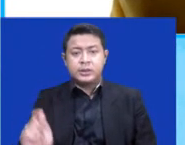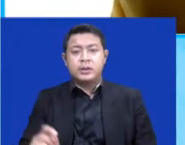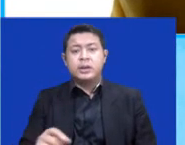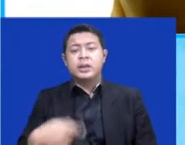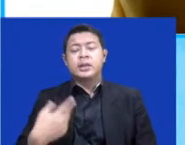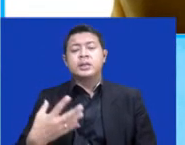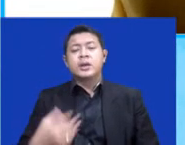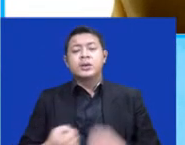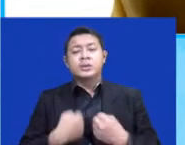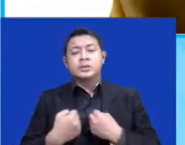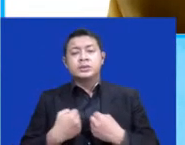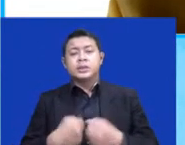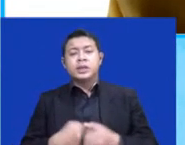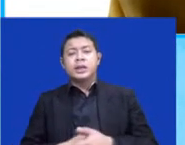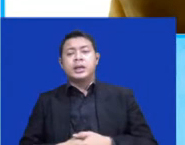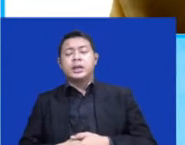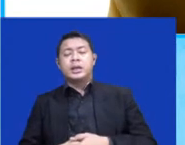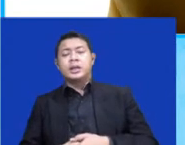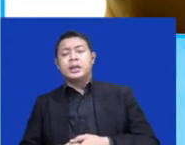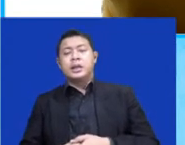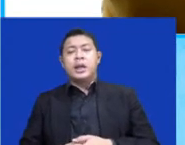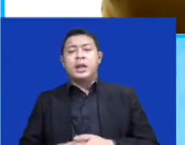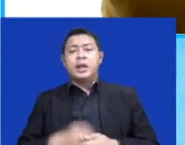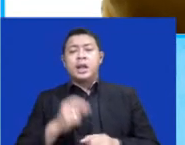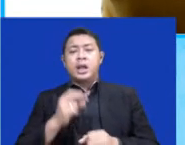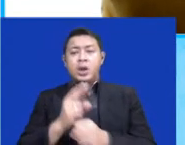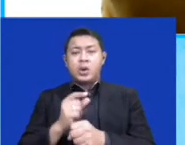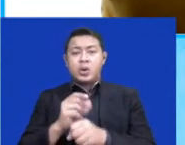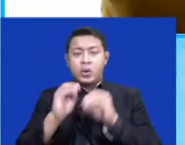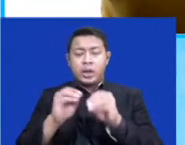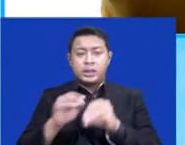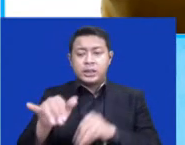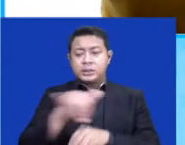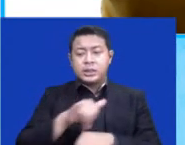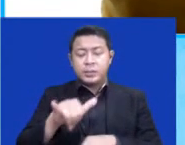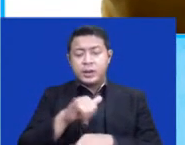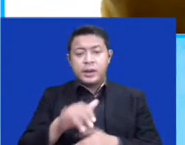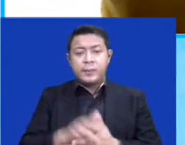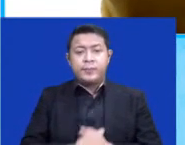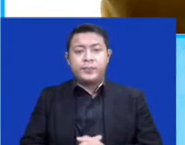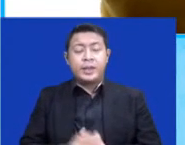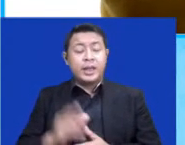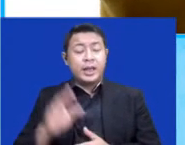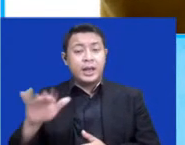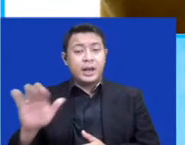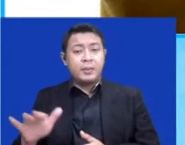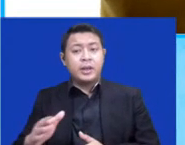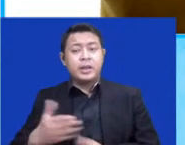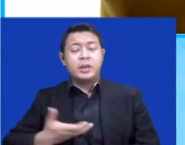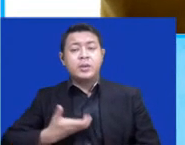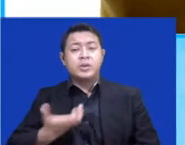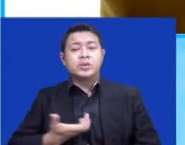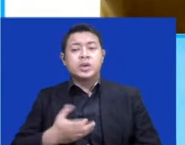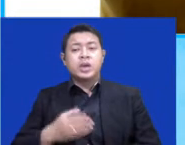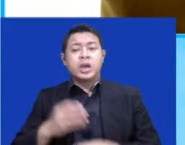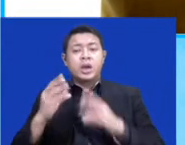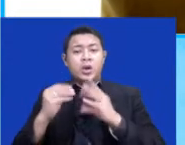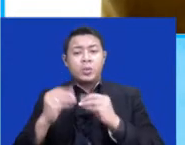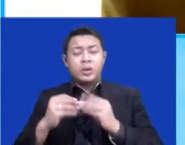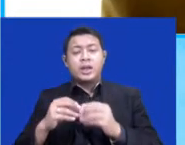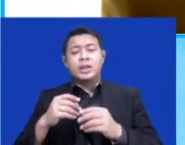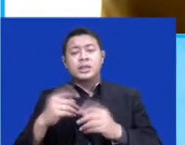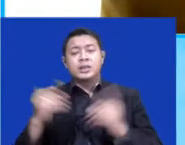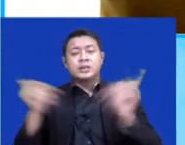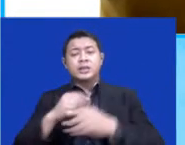usahakan ada peer educators-nya. Jadi biasanya itu remaja akan lebih suka berkomunikasi ataupun saling berbagi